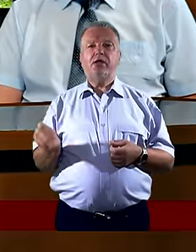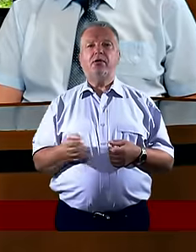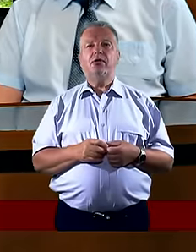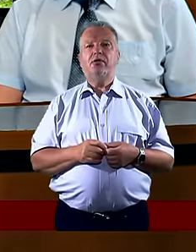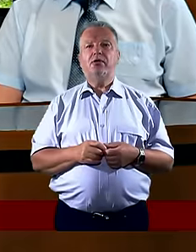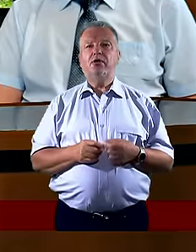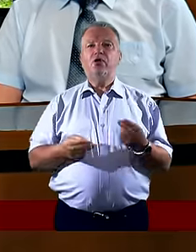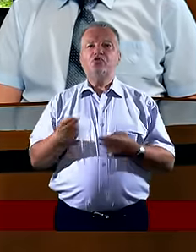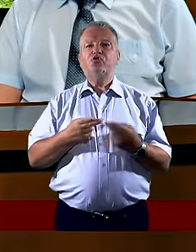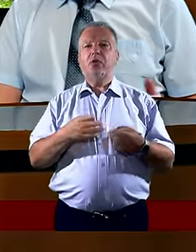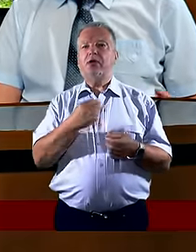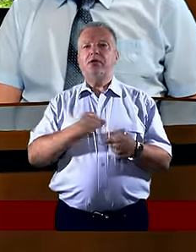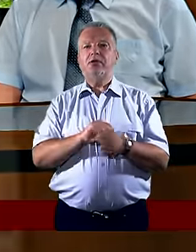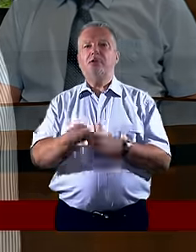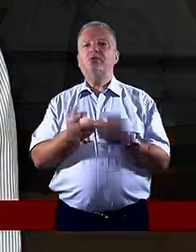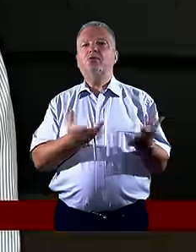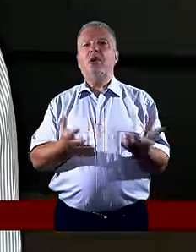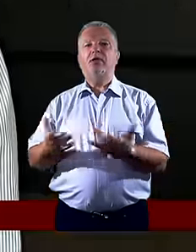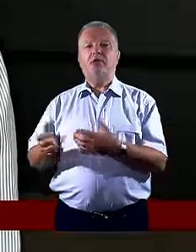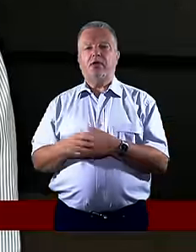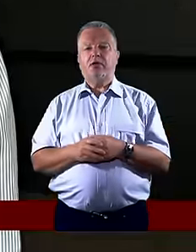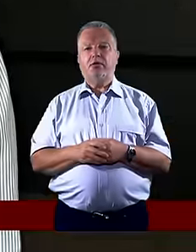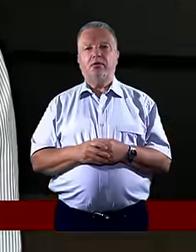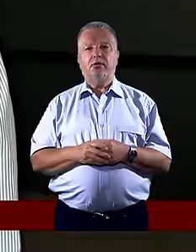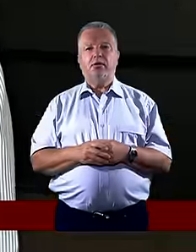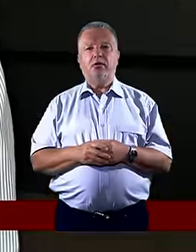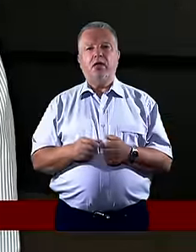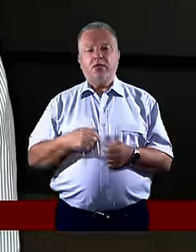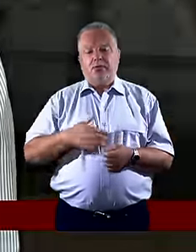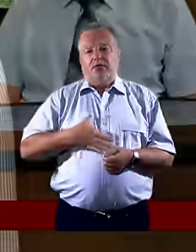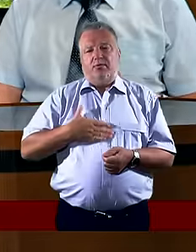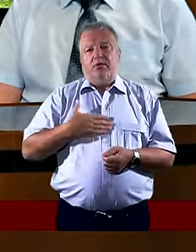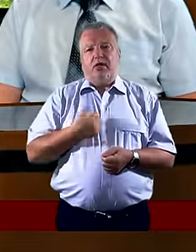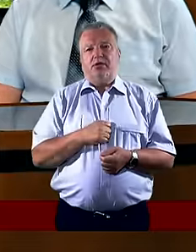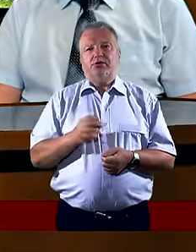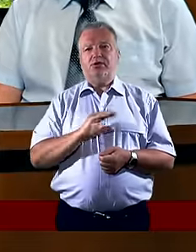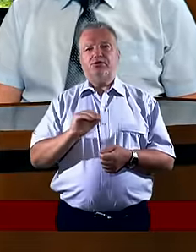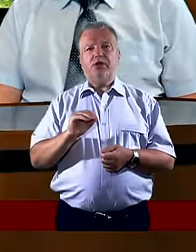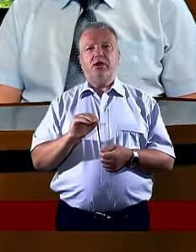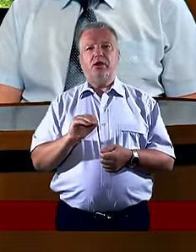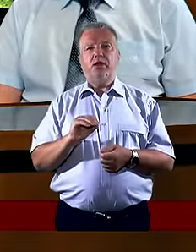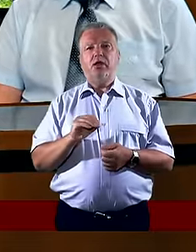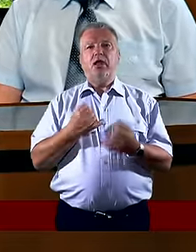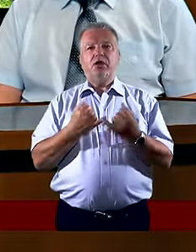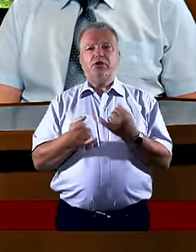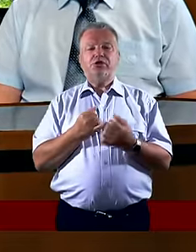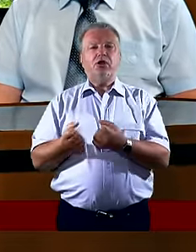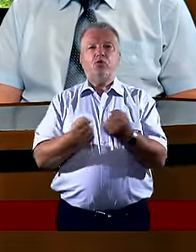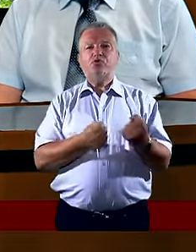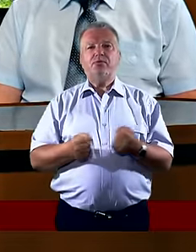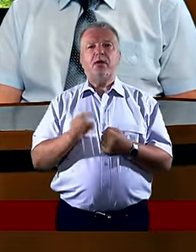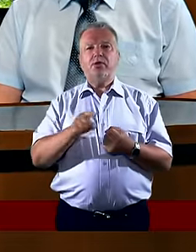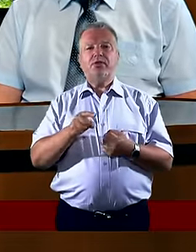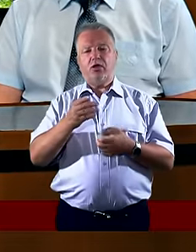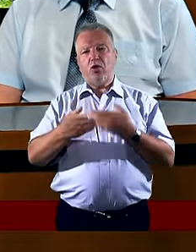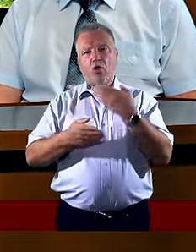wiecznie. To szukanie nie jest łatwe, się okazuje. Bardzo proszę, Maksymilian. Ale mi się wydaje, że